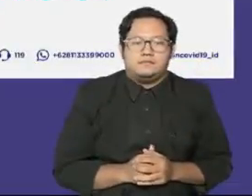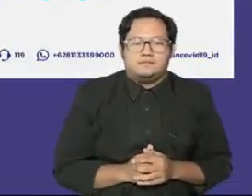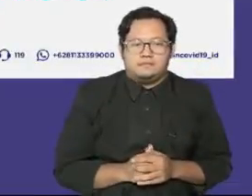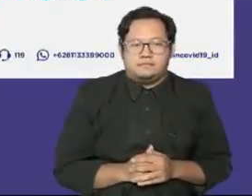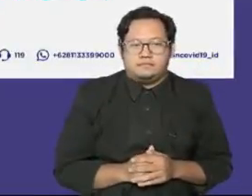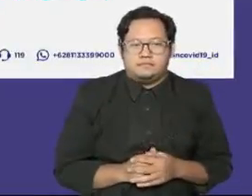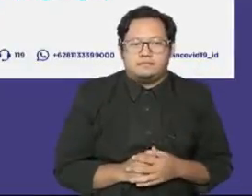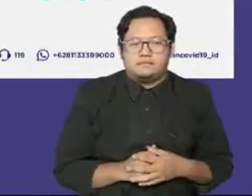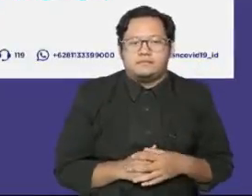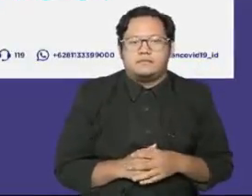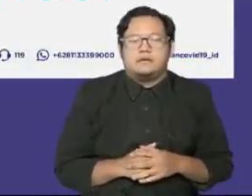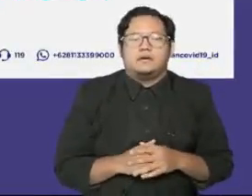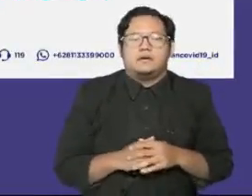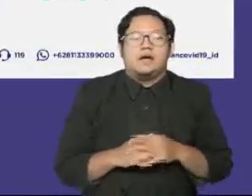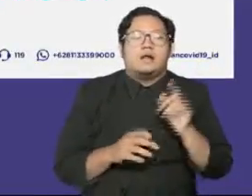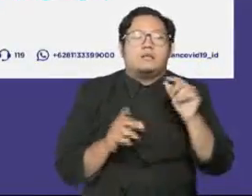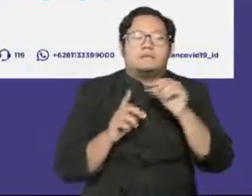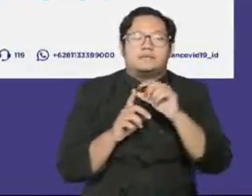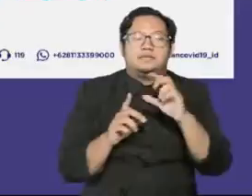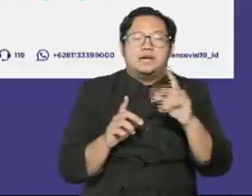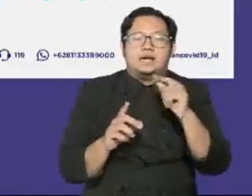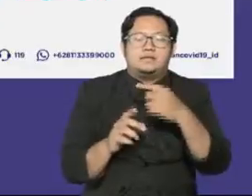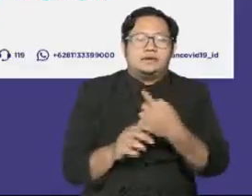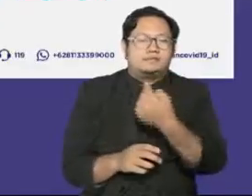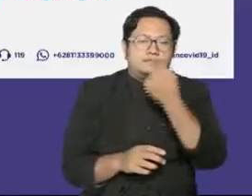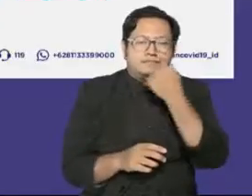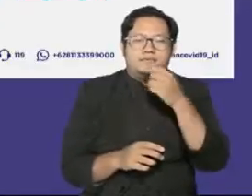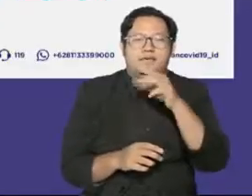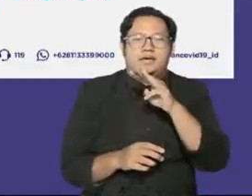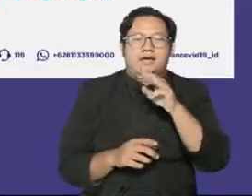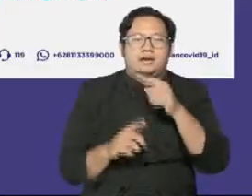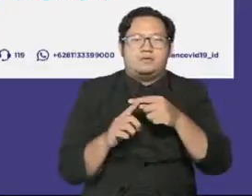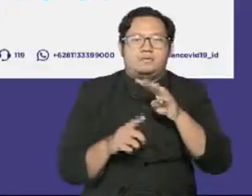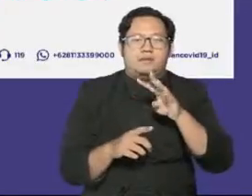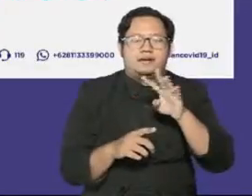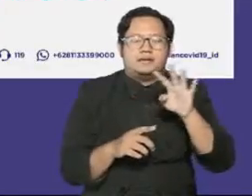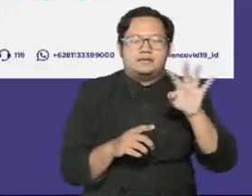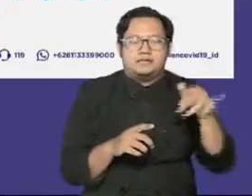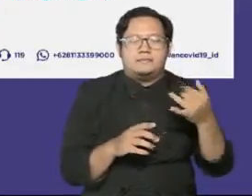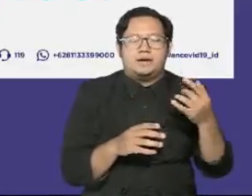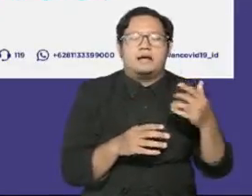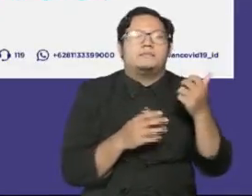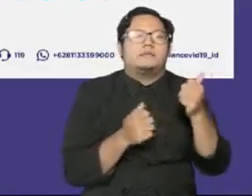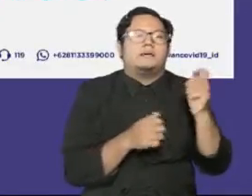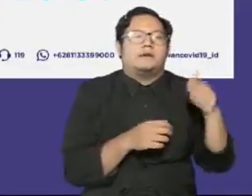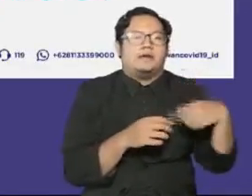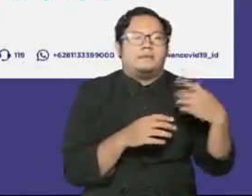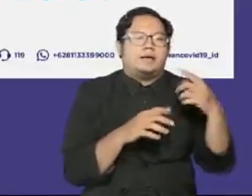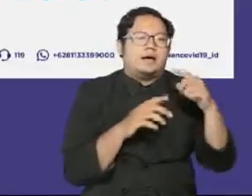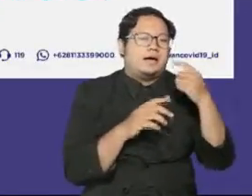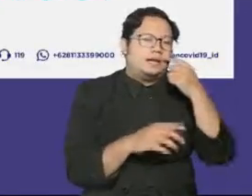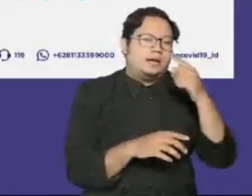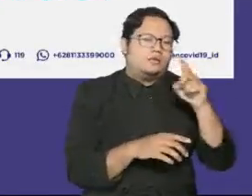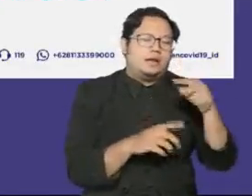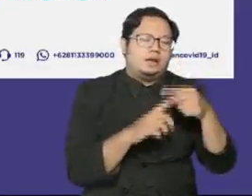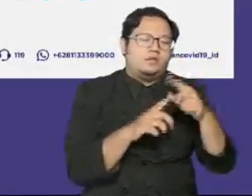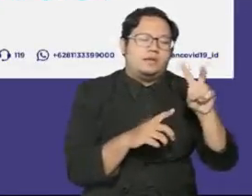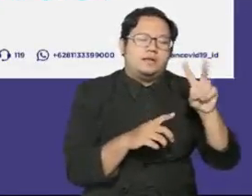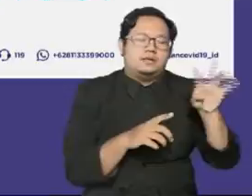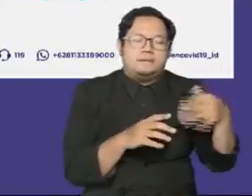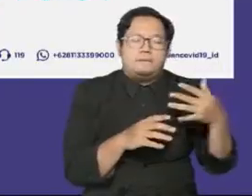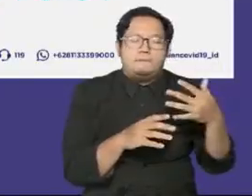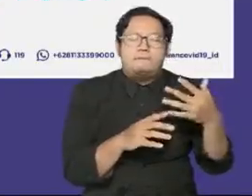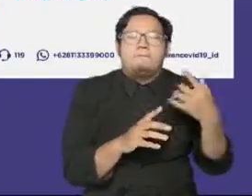kurun waktu maksimal tiga kali 24 jam sebelum keberangkatan selain kartu vaksin minimal dosis